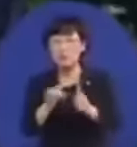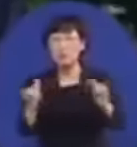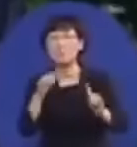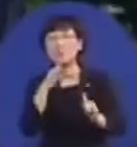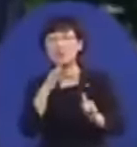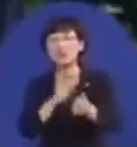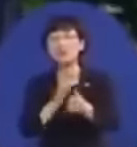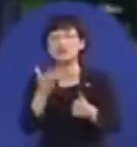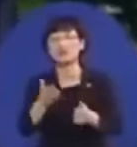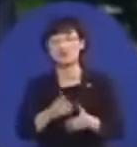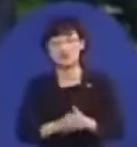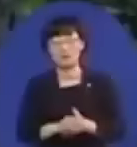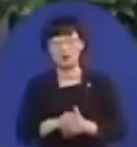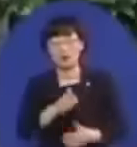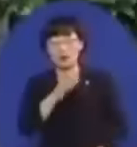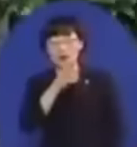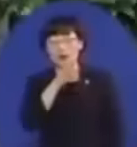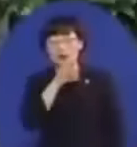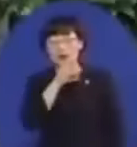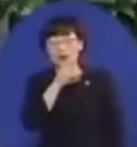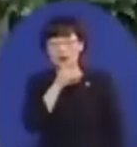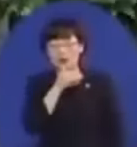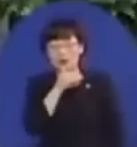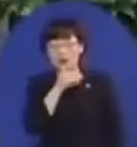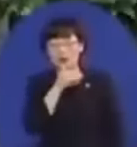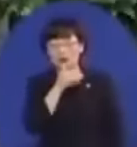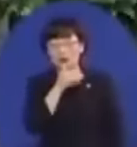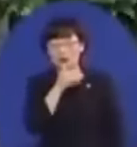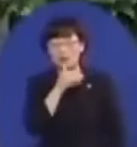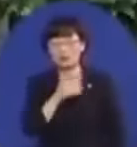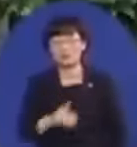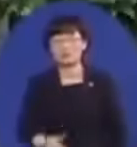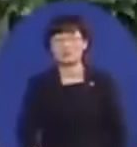그래서 아 그렇습니까?